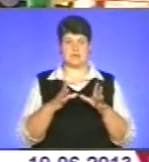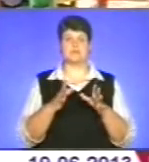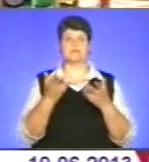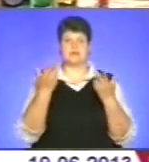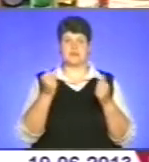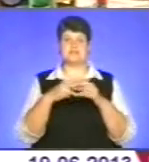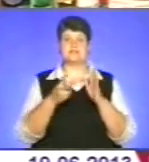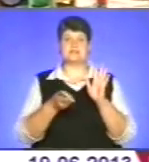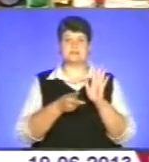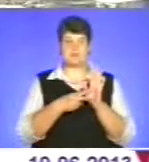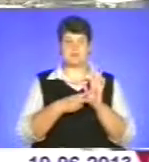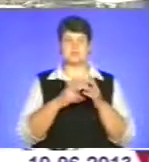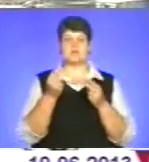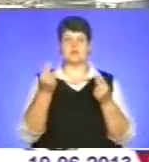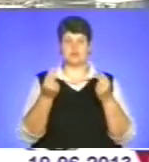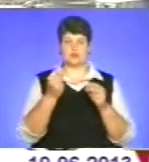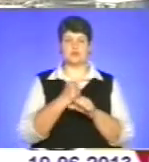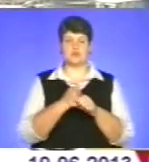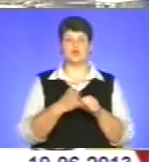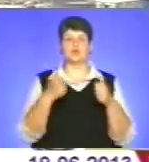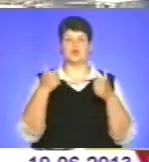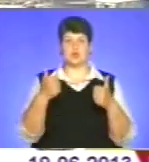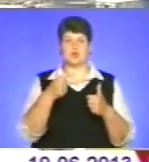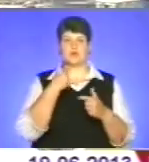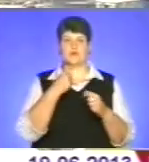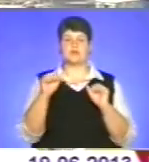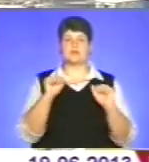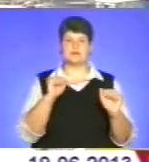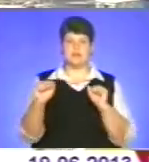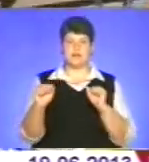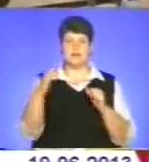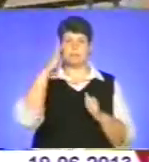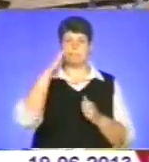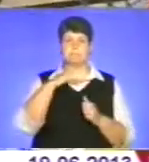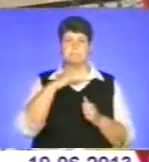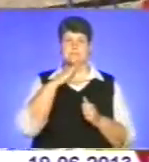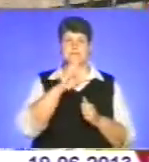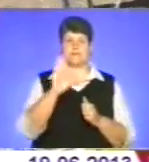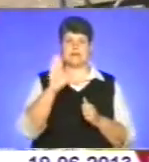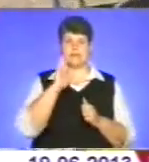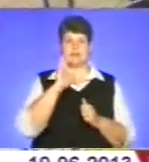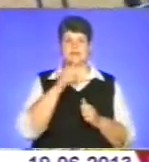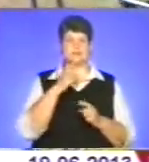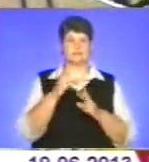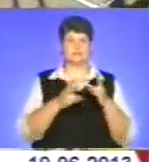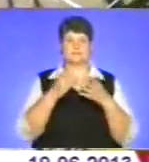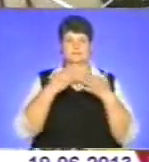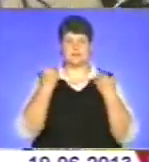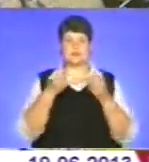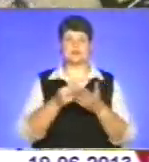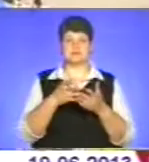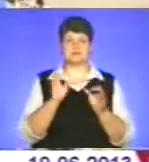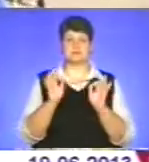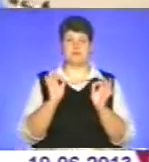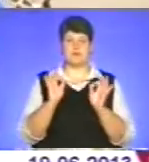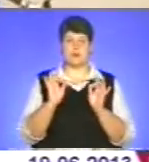комунальних атракціонів працюють добре, запевняють керівники. І батьки на безпеку не скаржаться. Кажуть, ціни доступні порівняно